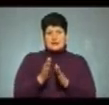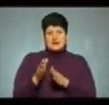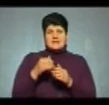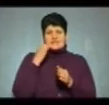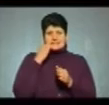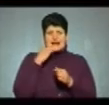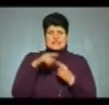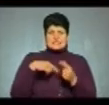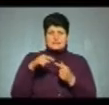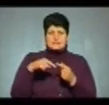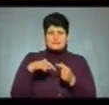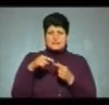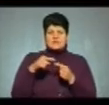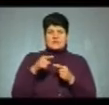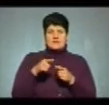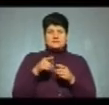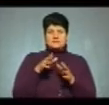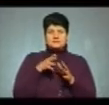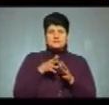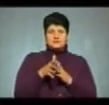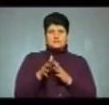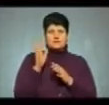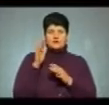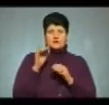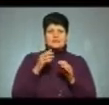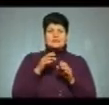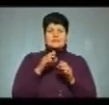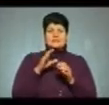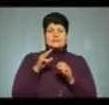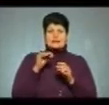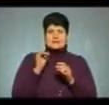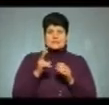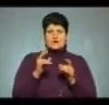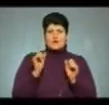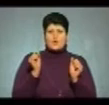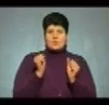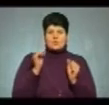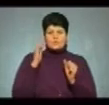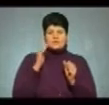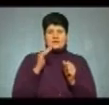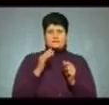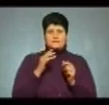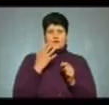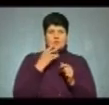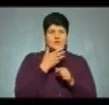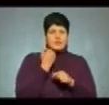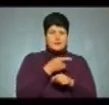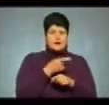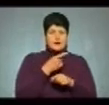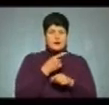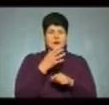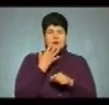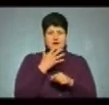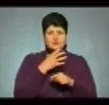змішувачі, які через себе перепускають воду, тому що тиск холодної води на момент подачі, на момент відсутності гарячої, більший. І він